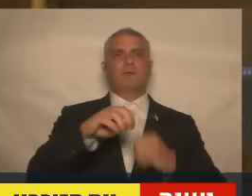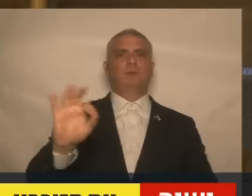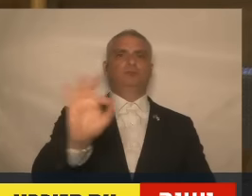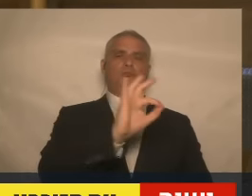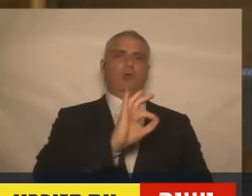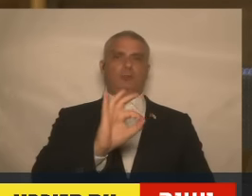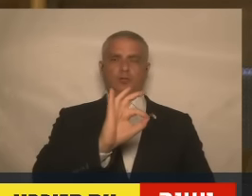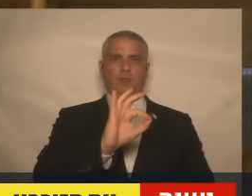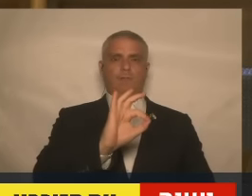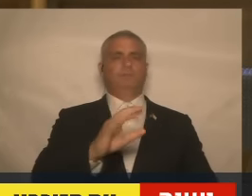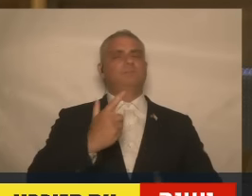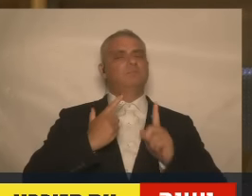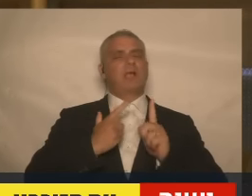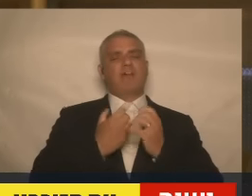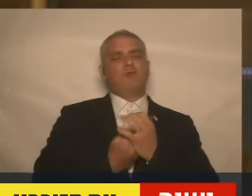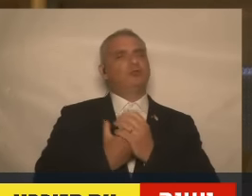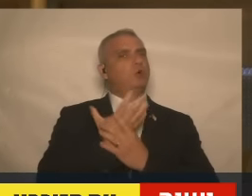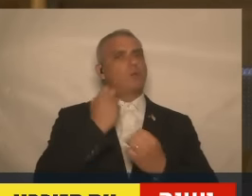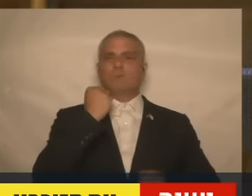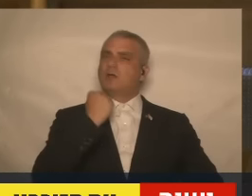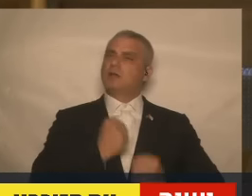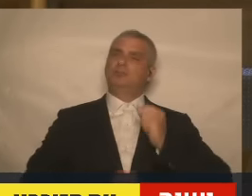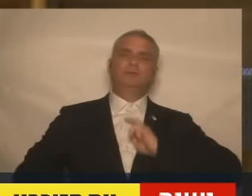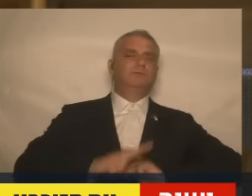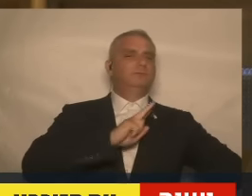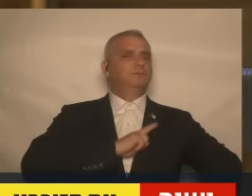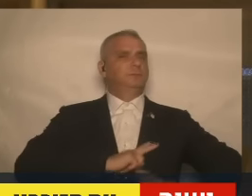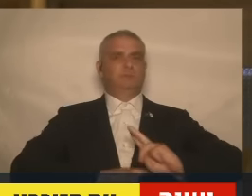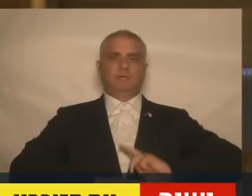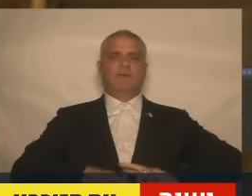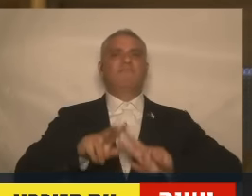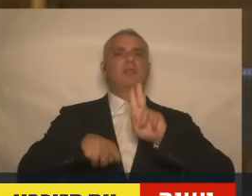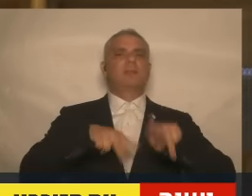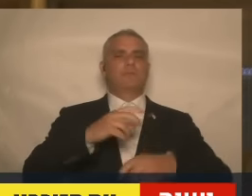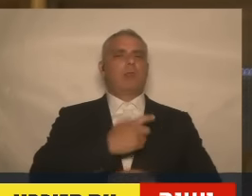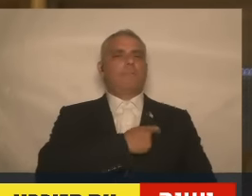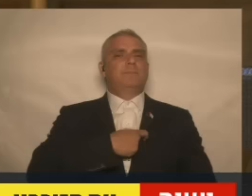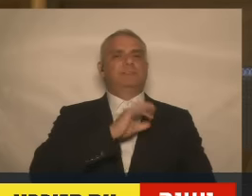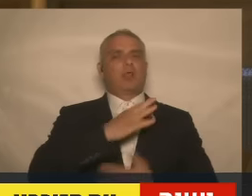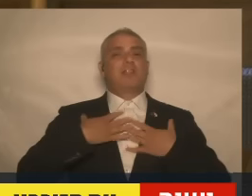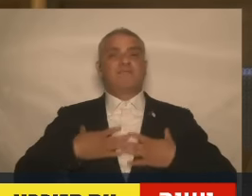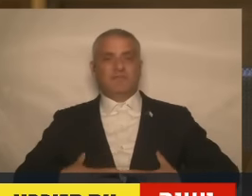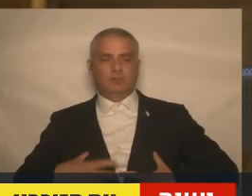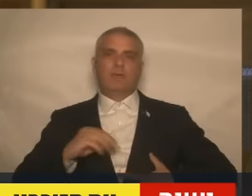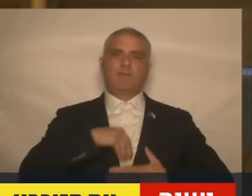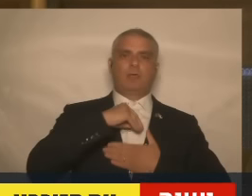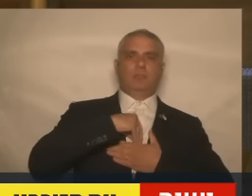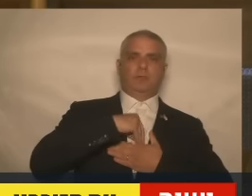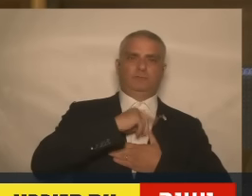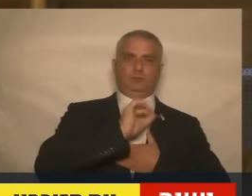ובמשפחותיהם, בקרבות השיקום הקשים והמייסרים, ובטיפול בצלקותיהם הפיזיות